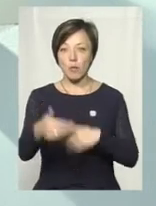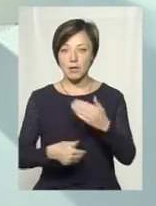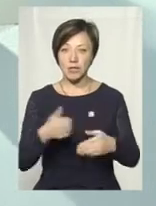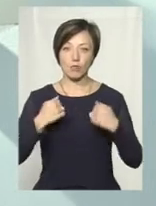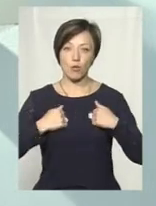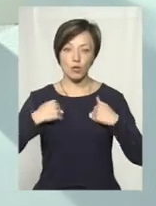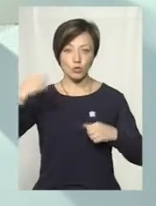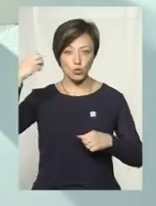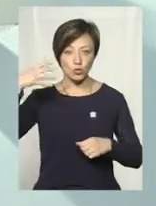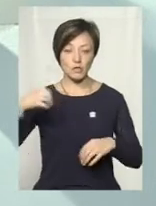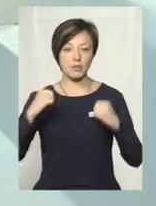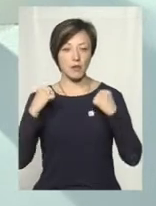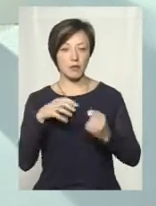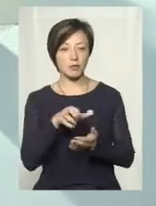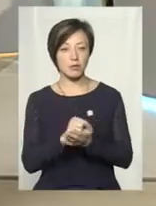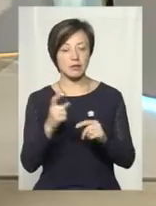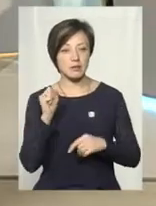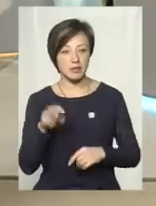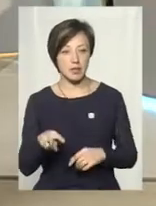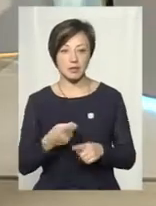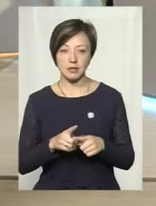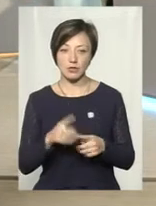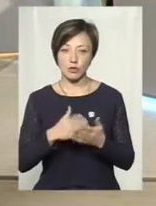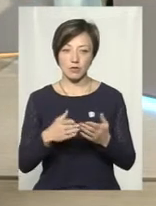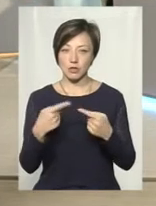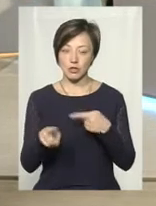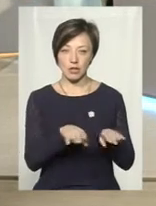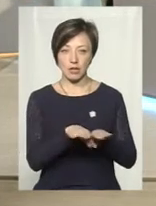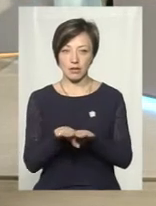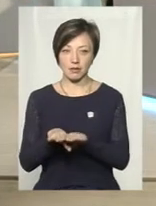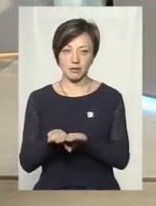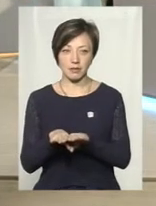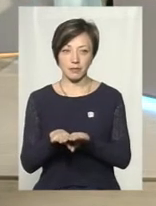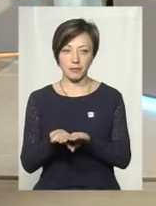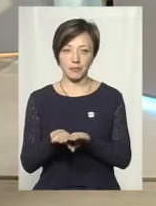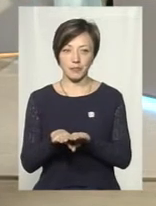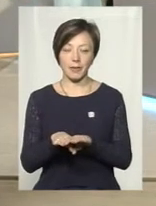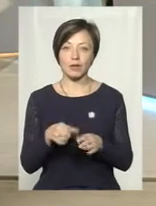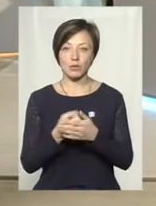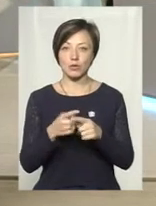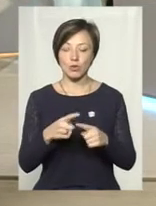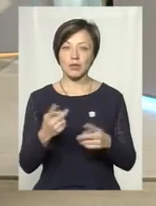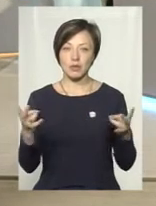душі, займалися в спортивному залі. Це зовсім інший рівень, це до цього треба